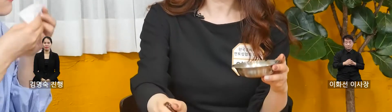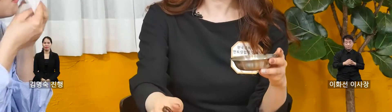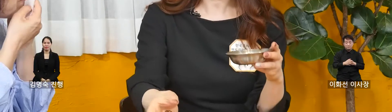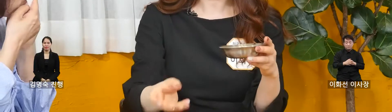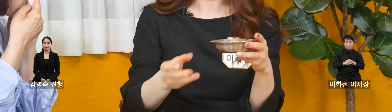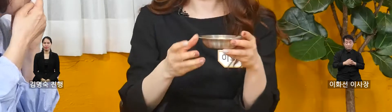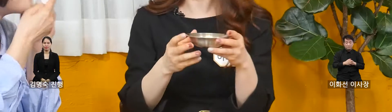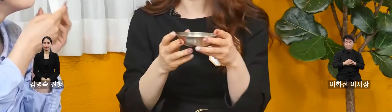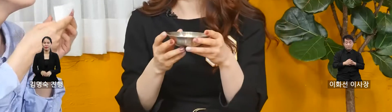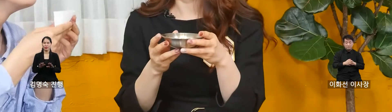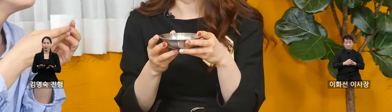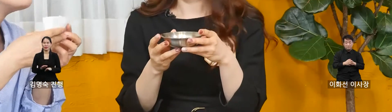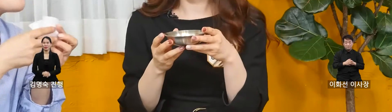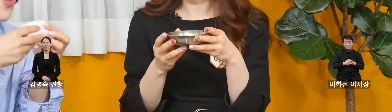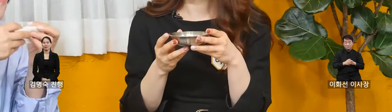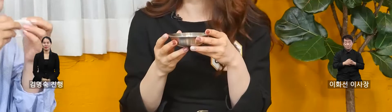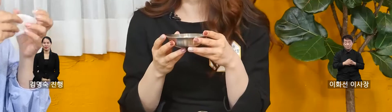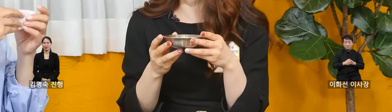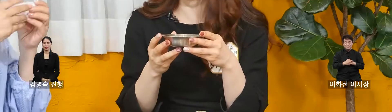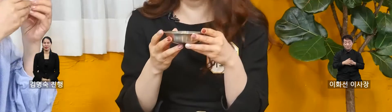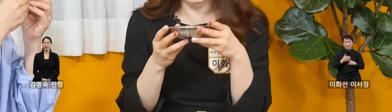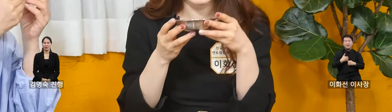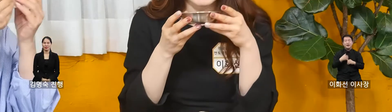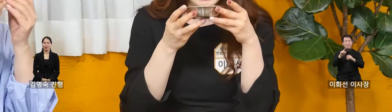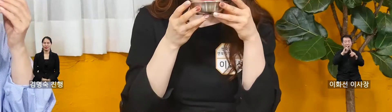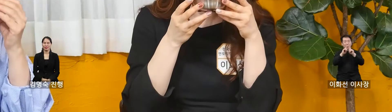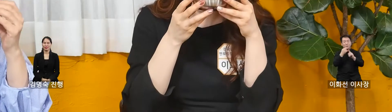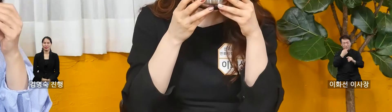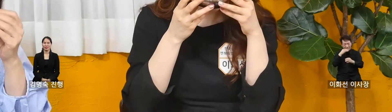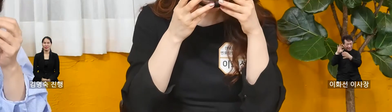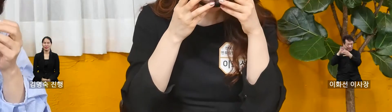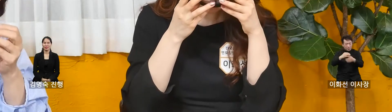저희 오늘 네. 제가 말 없이.